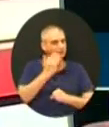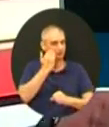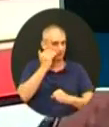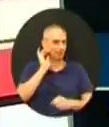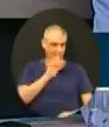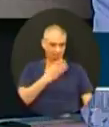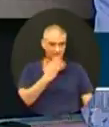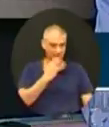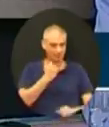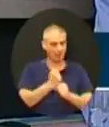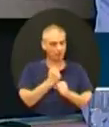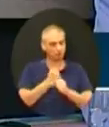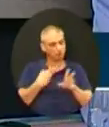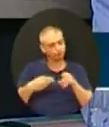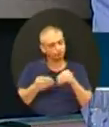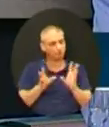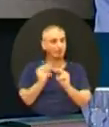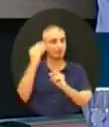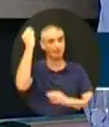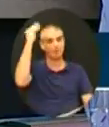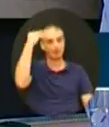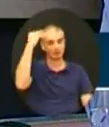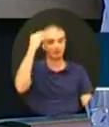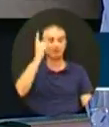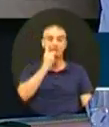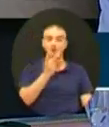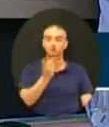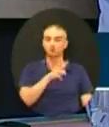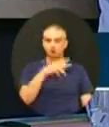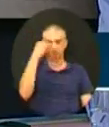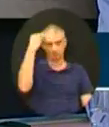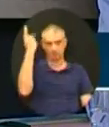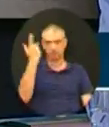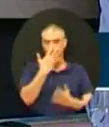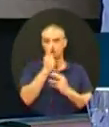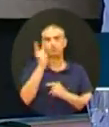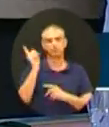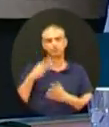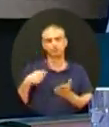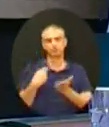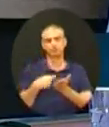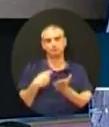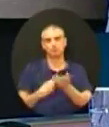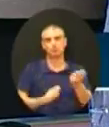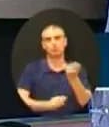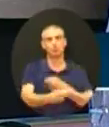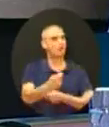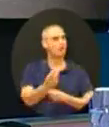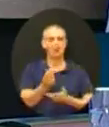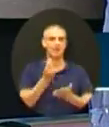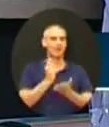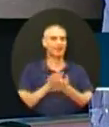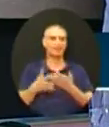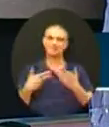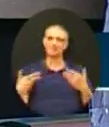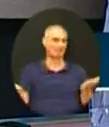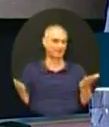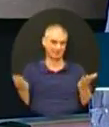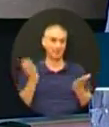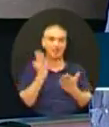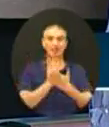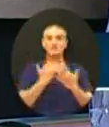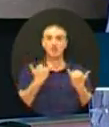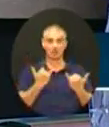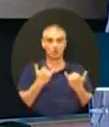על ישראל ללכת לקראת הפלסטינים, אבל מצד שני לפלסטינים ברור שגם יצטרכו לתת משהו בתמורה. אין ארוחות חינם בעניין הזה. יש כבר